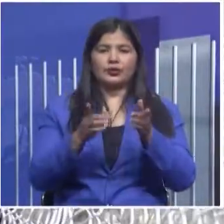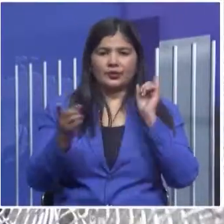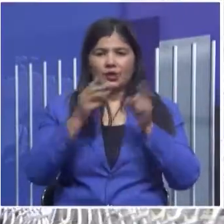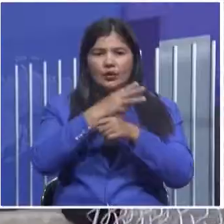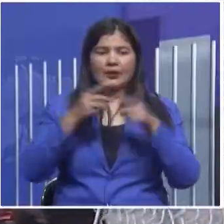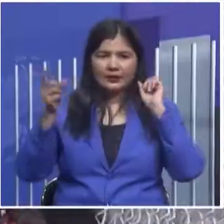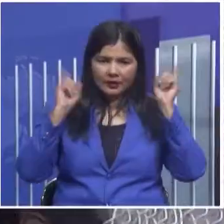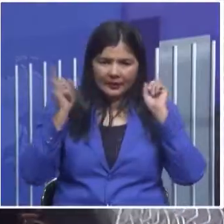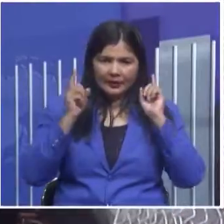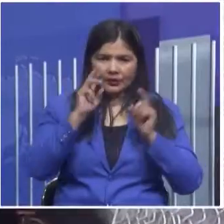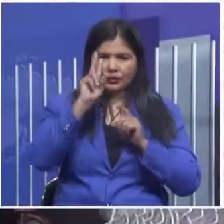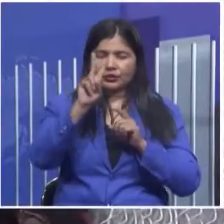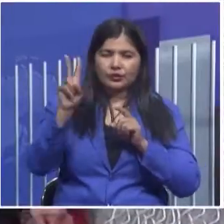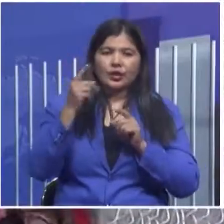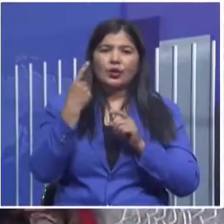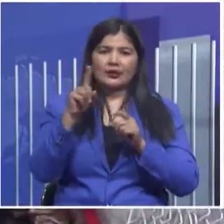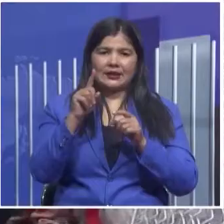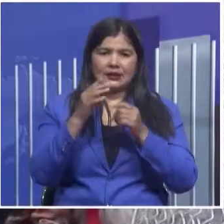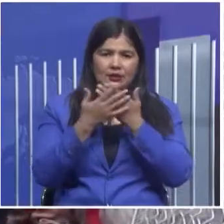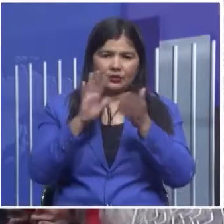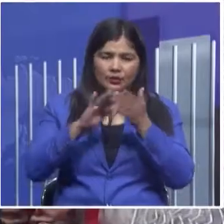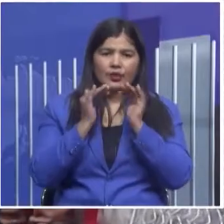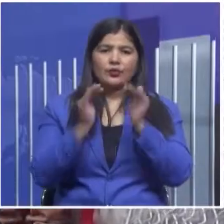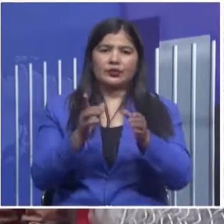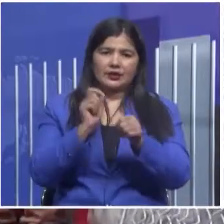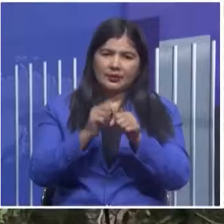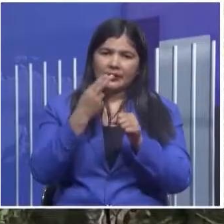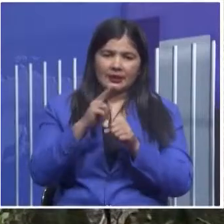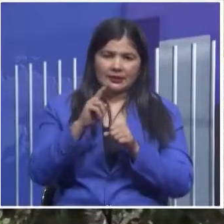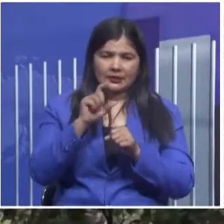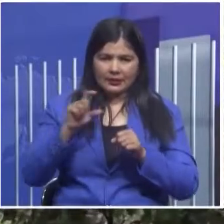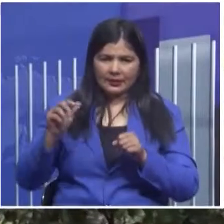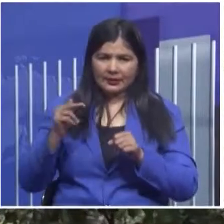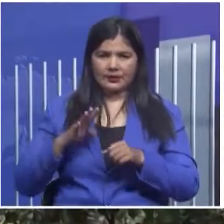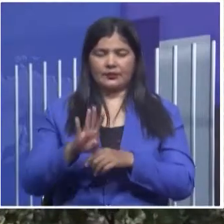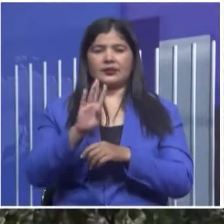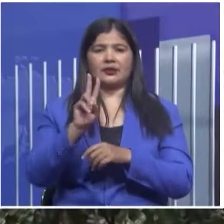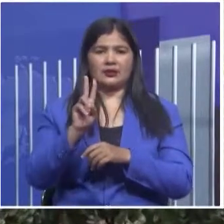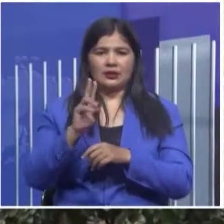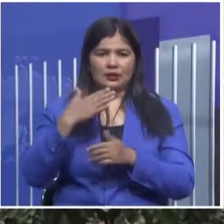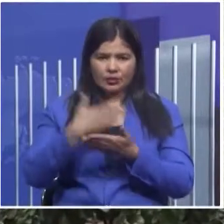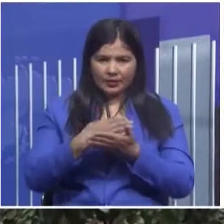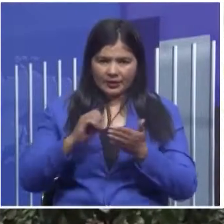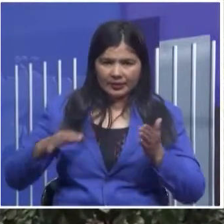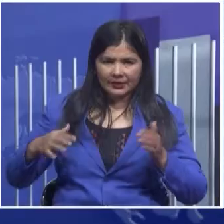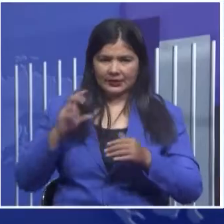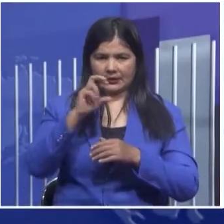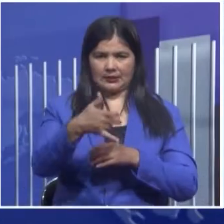दुई दुईवटा जुलुङ्गे पुल निर्माण भइरहेका हुन्। दशरथ घिमिरे, नेपाल टेलिभिजन, लुम्बिनी प्रदेश,